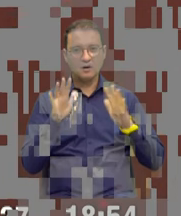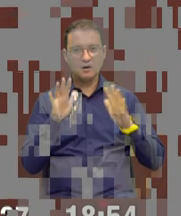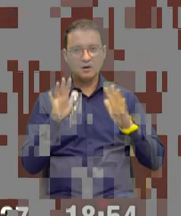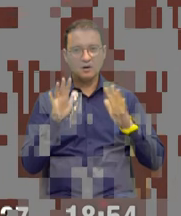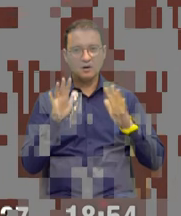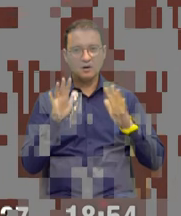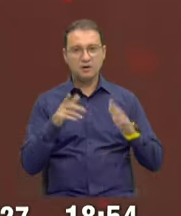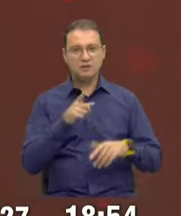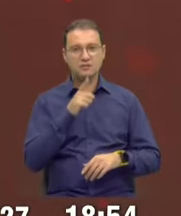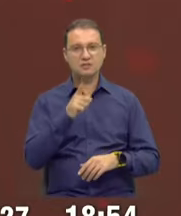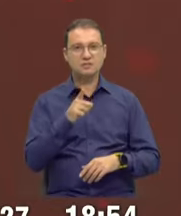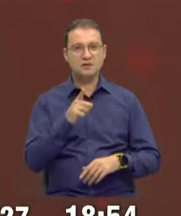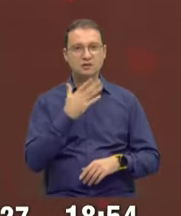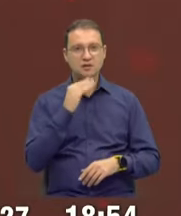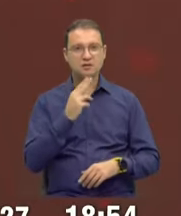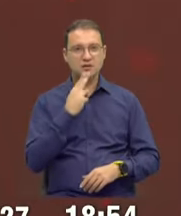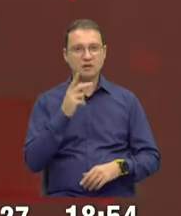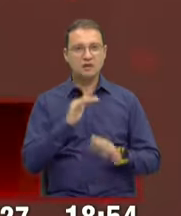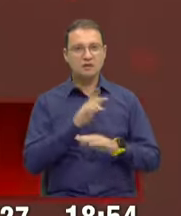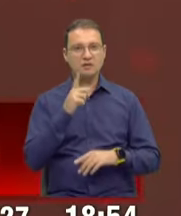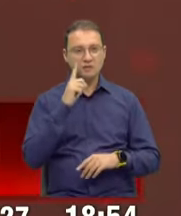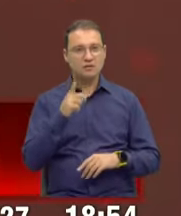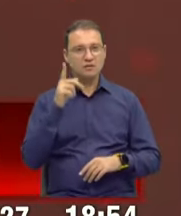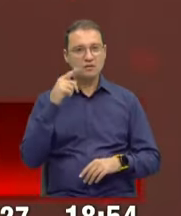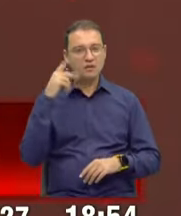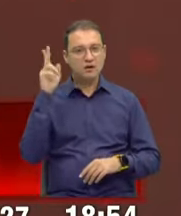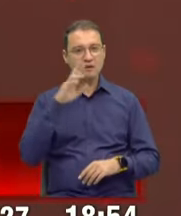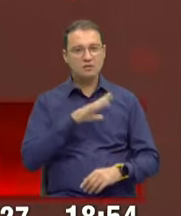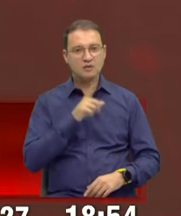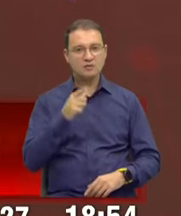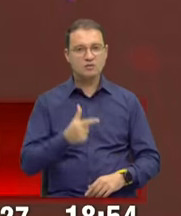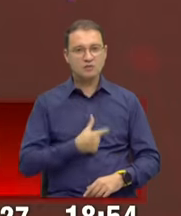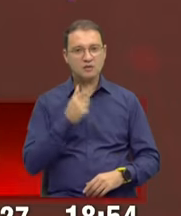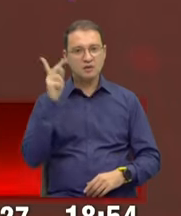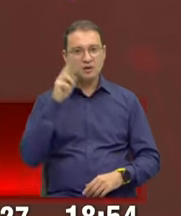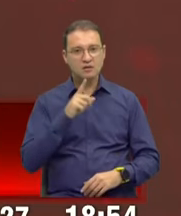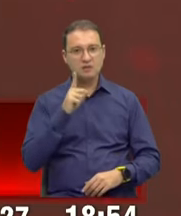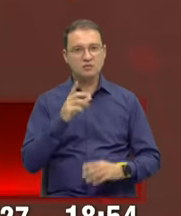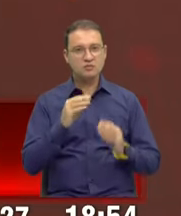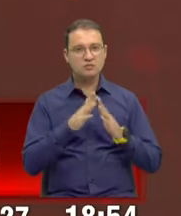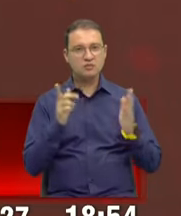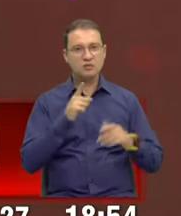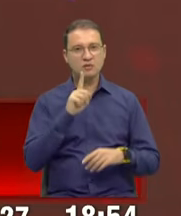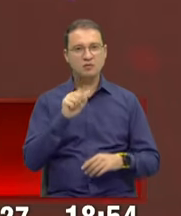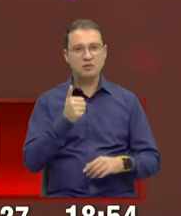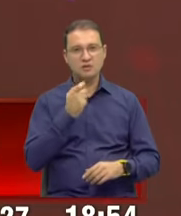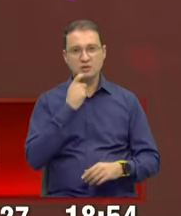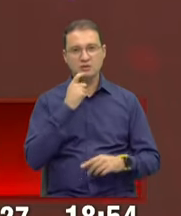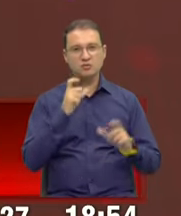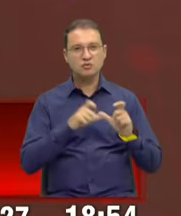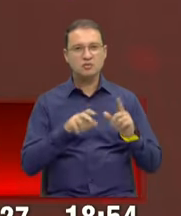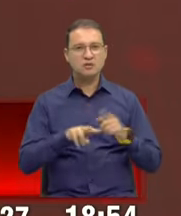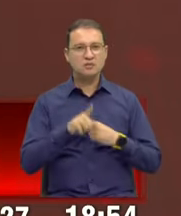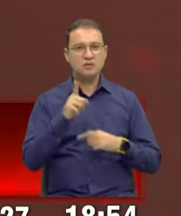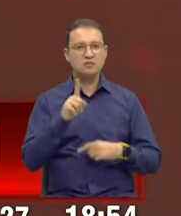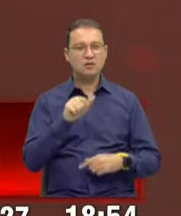Gözleri ışıl ışıl parlayan bir genç kız. Hayata dair düşleri var. Umutları ve hayalleri çok büyük. 16 yaşındaki Sude